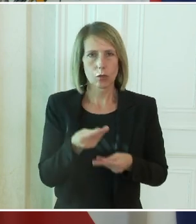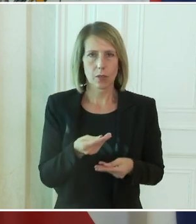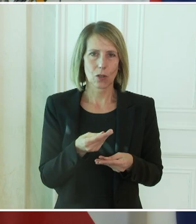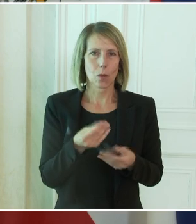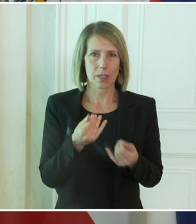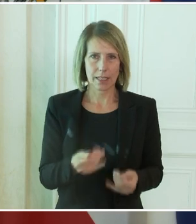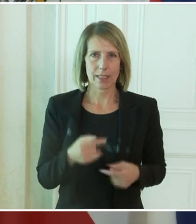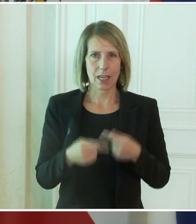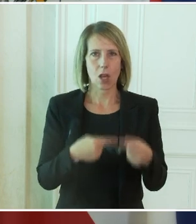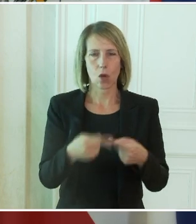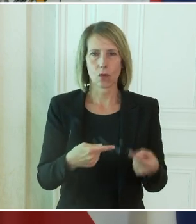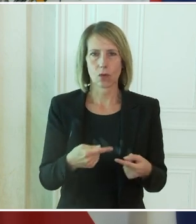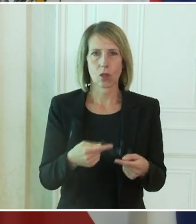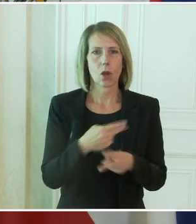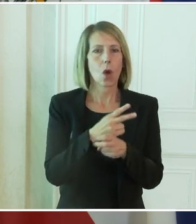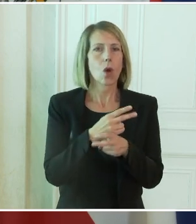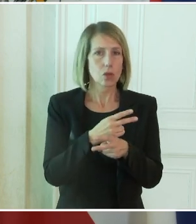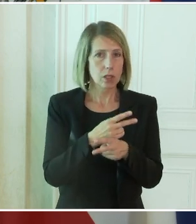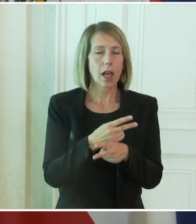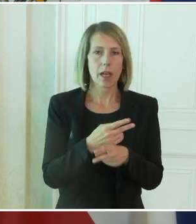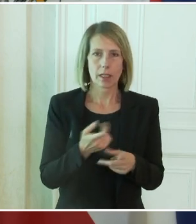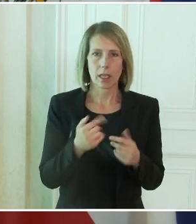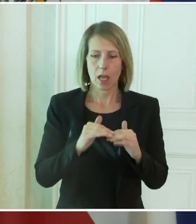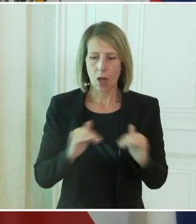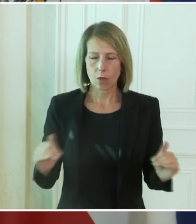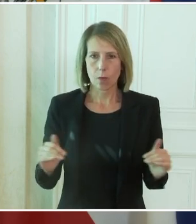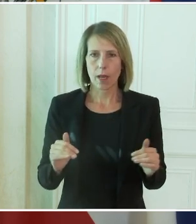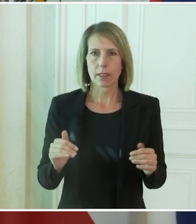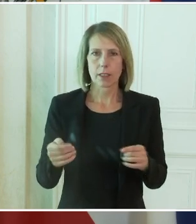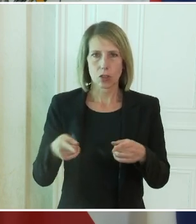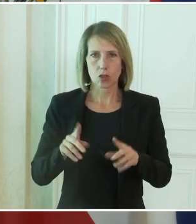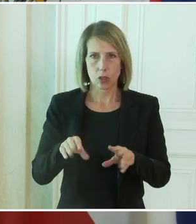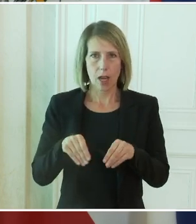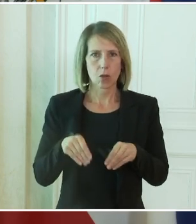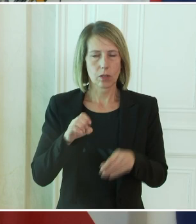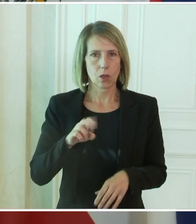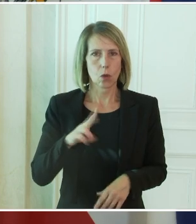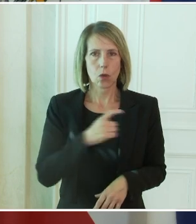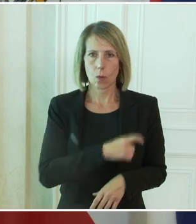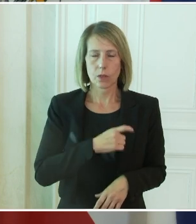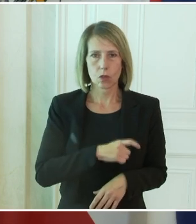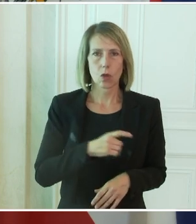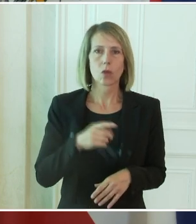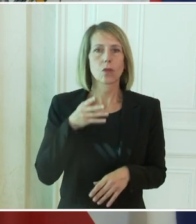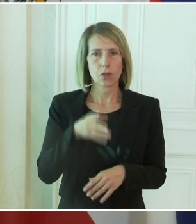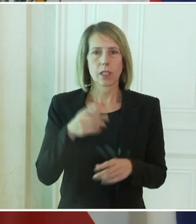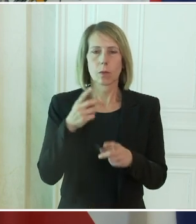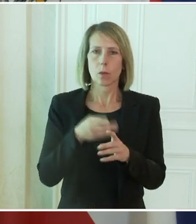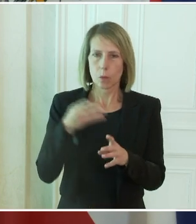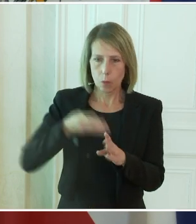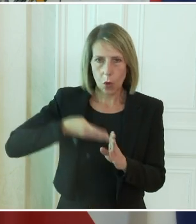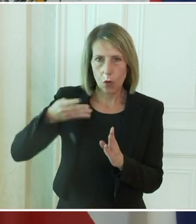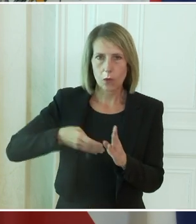dieses Kandidatenstatuses auf Basis der Stellungnahme der Europäischen Kommission auch prüfen. Und ich sage Ihnen auch, wir stehen